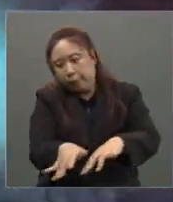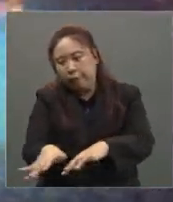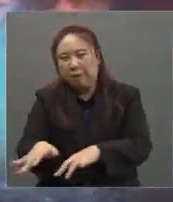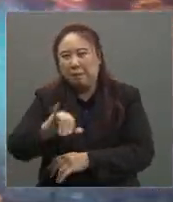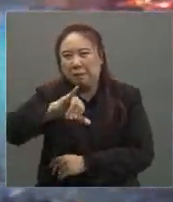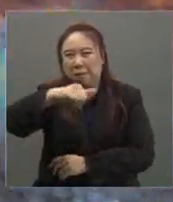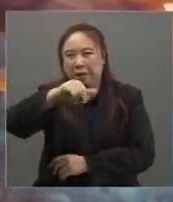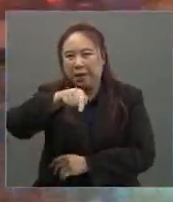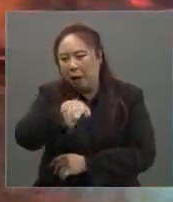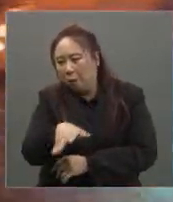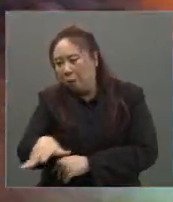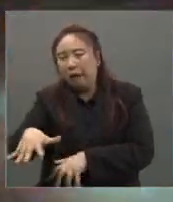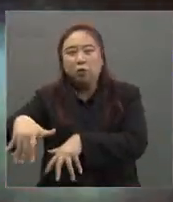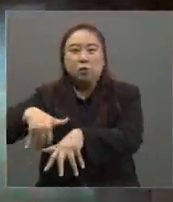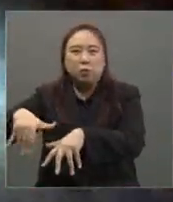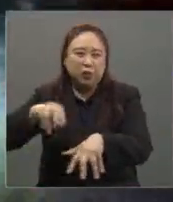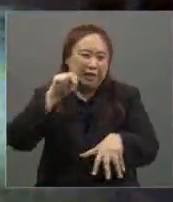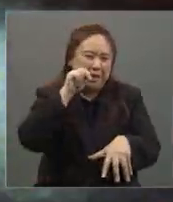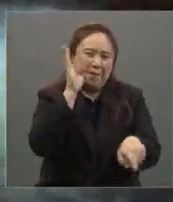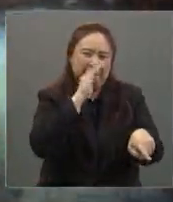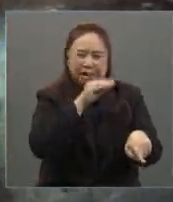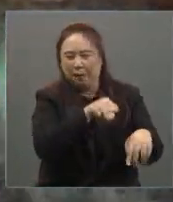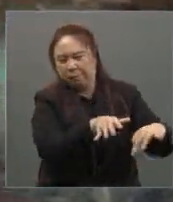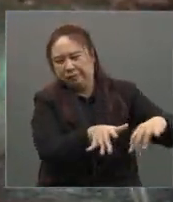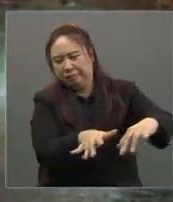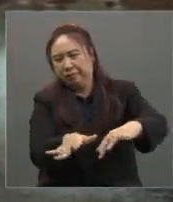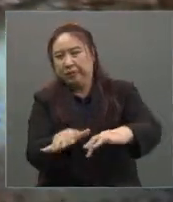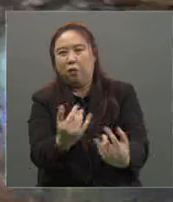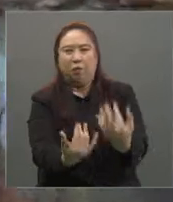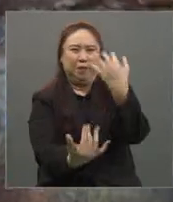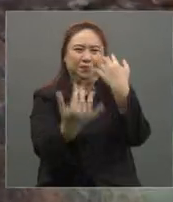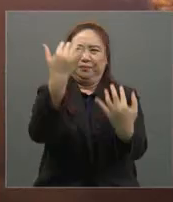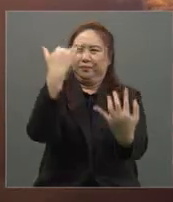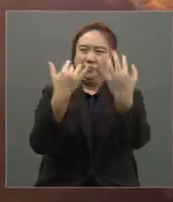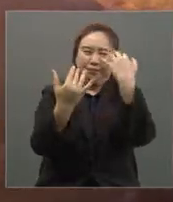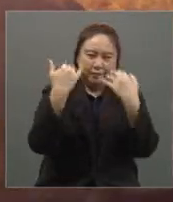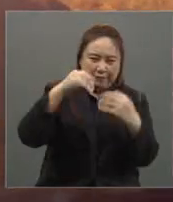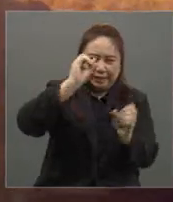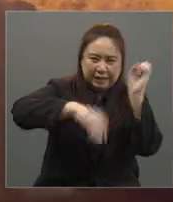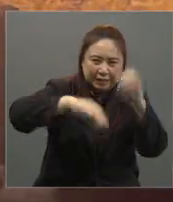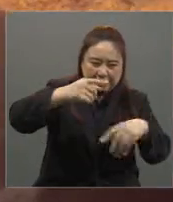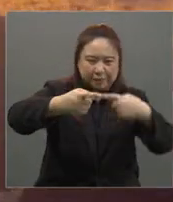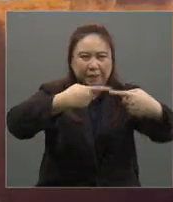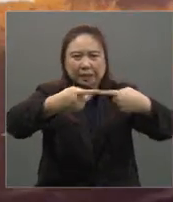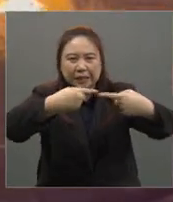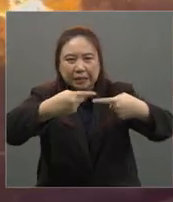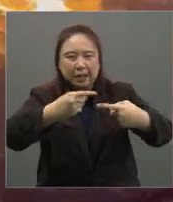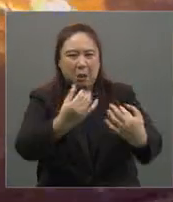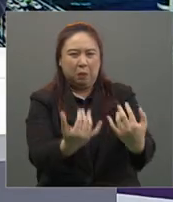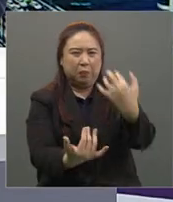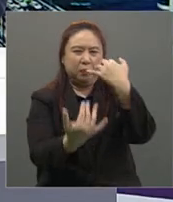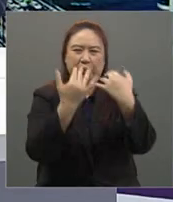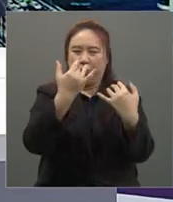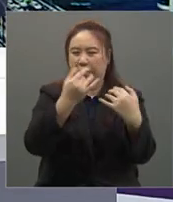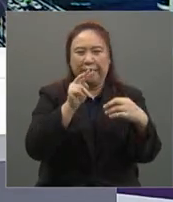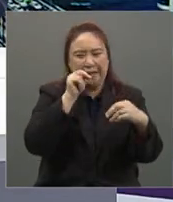ไปอยู่ในพื้นที่ชุมชนด้วยนะคะแล้วก็กลิ่นของไฟที่มันลุกไหม้มันมีเศษขยะมีพลาสติกเนี่ยมันก็อาจจะไปส่งผล